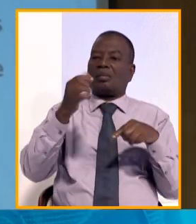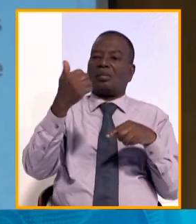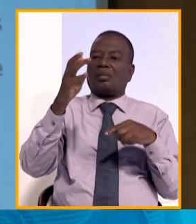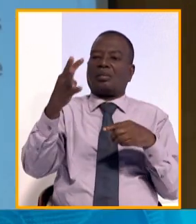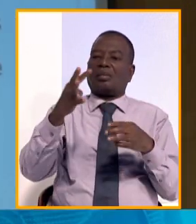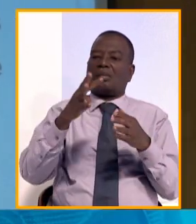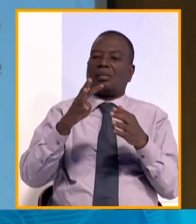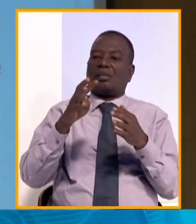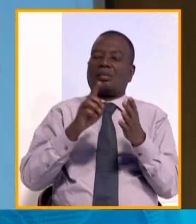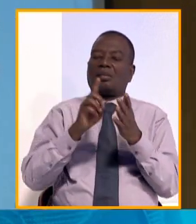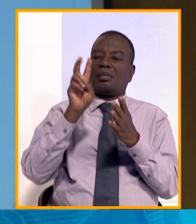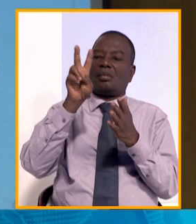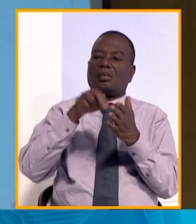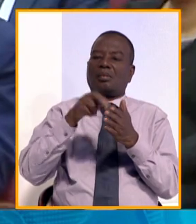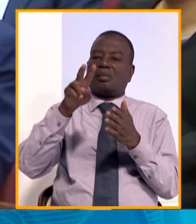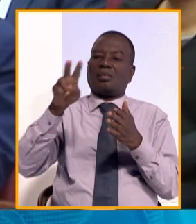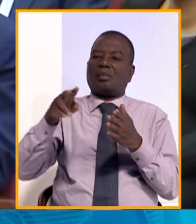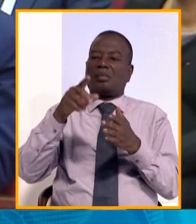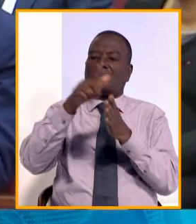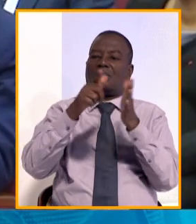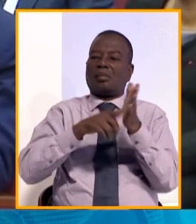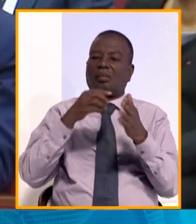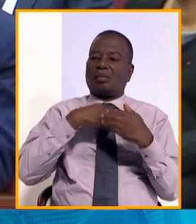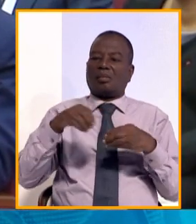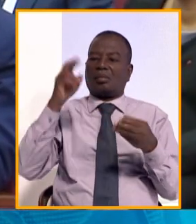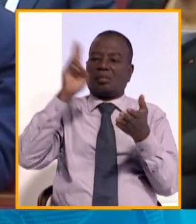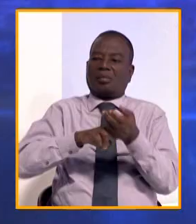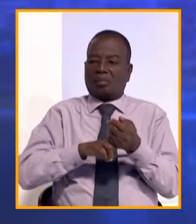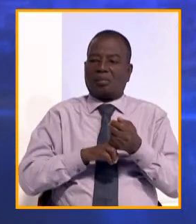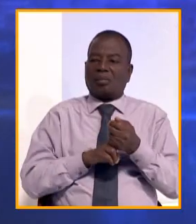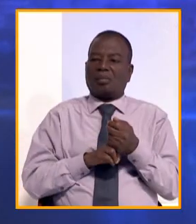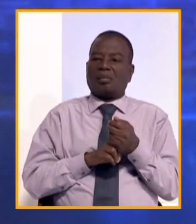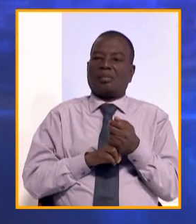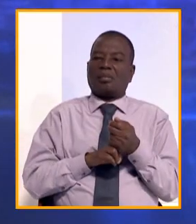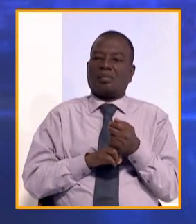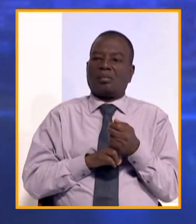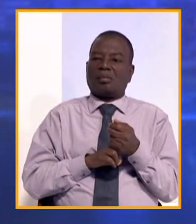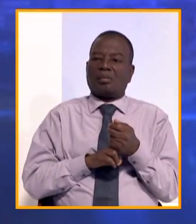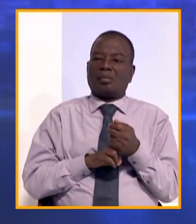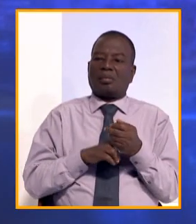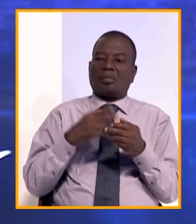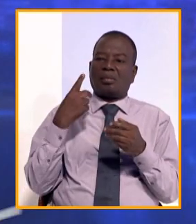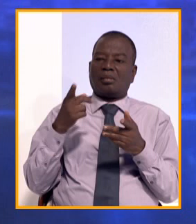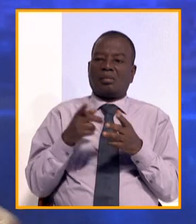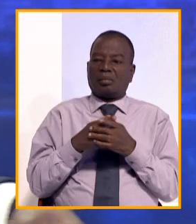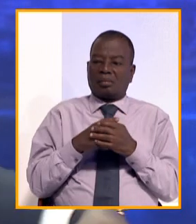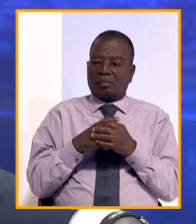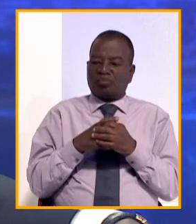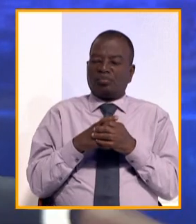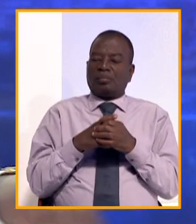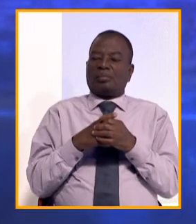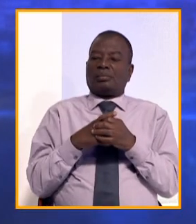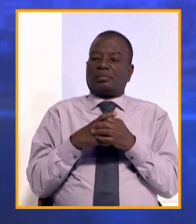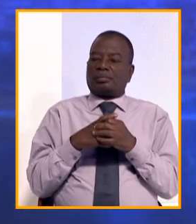14 décembre 2022, une loi est venue entériner ce principe. Un reportage de Viviane Aïma